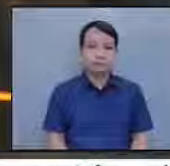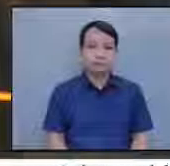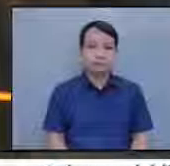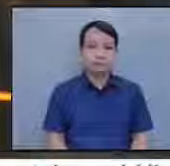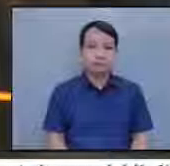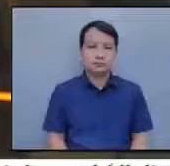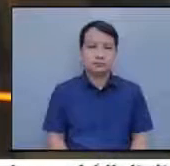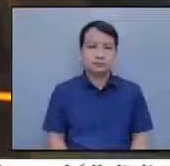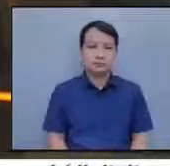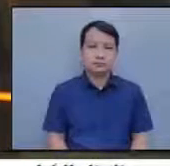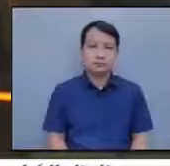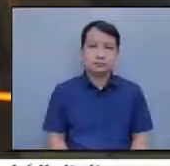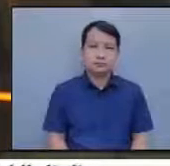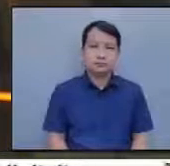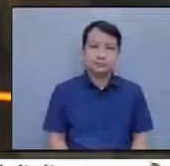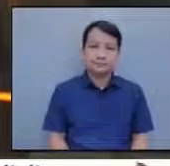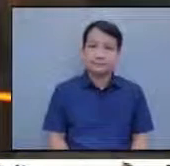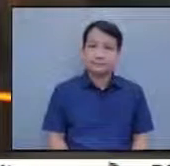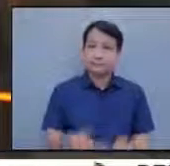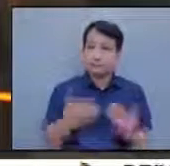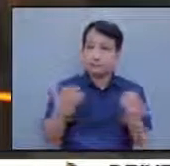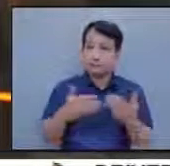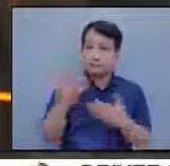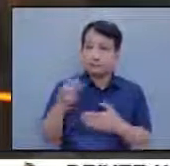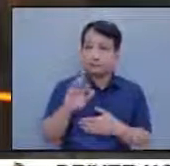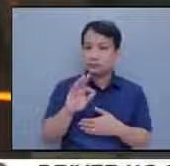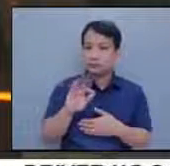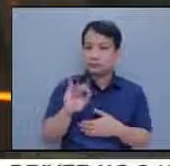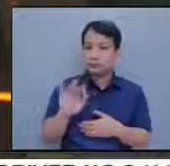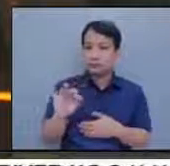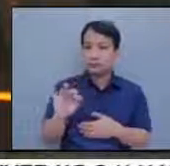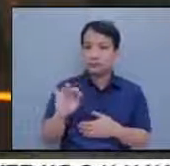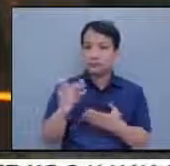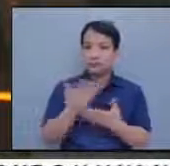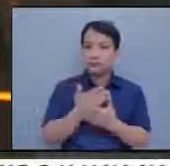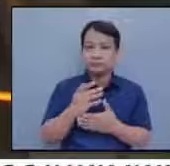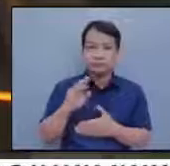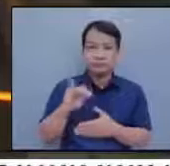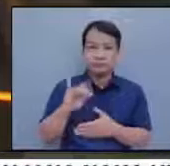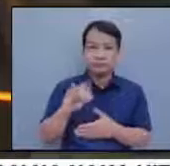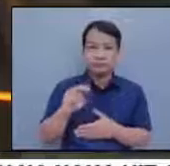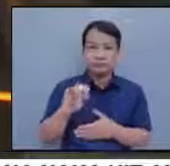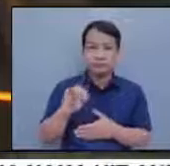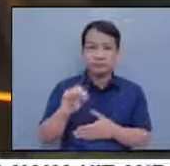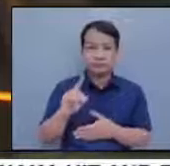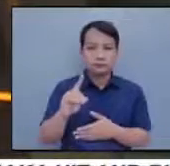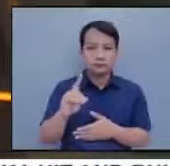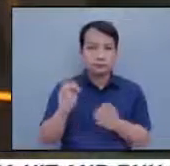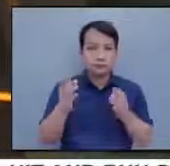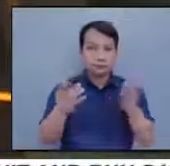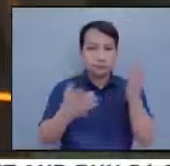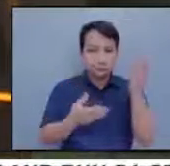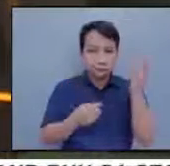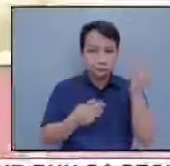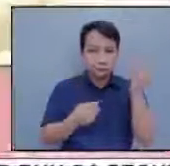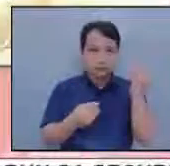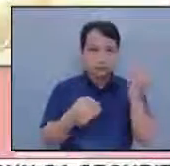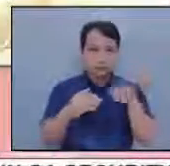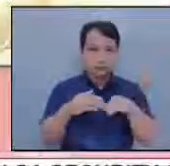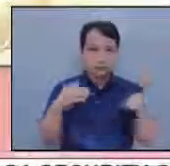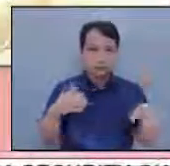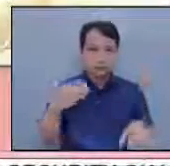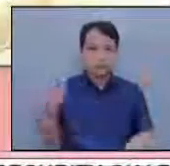At ngayon naman, puntahan na natin si Fifi sa Mindanao Avenue para sa latest traffic updates.